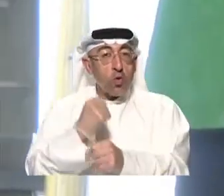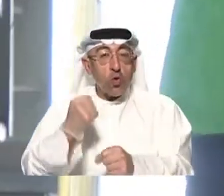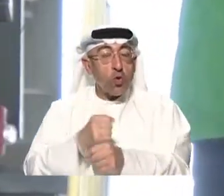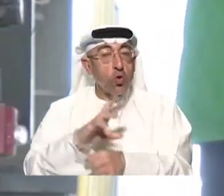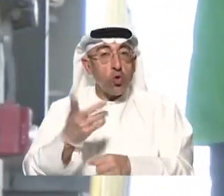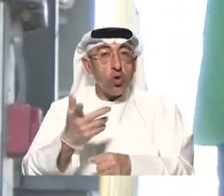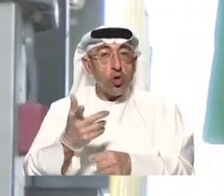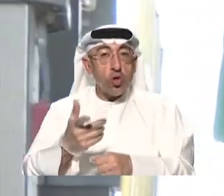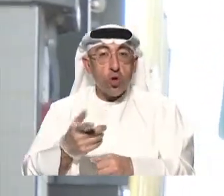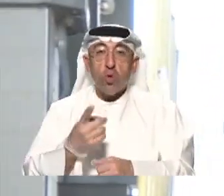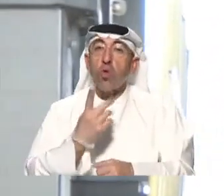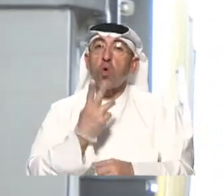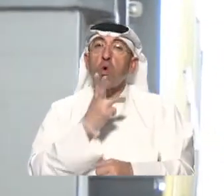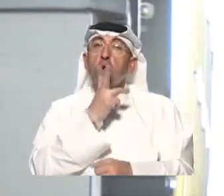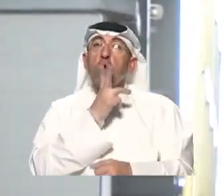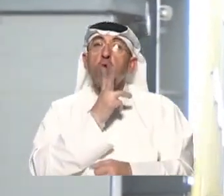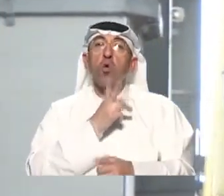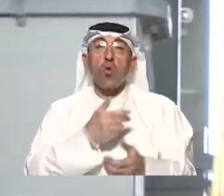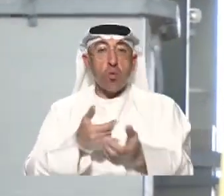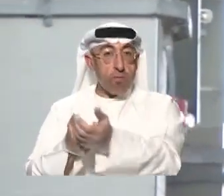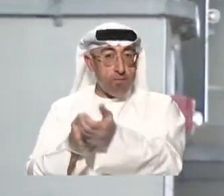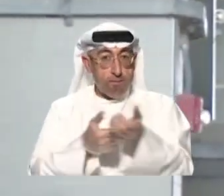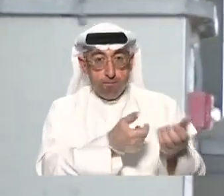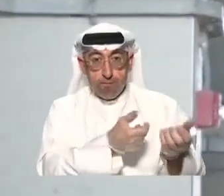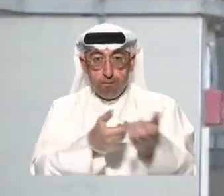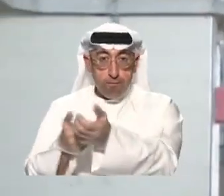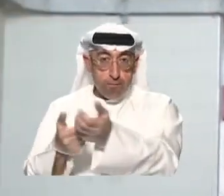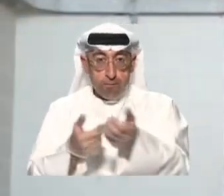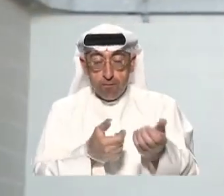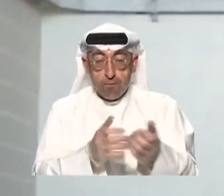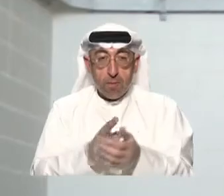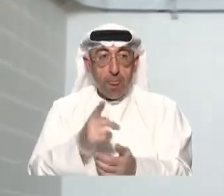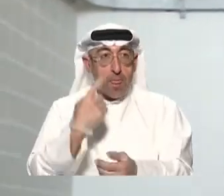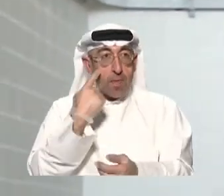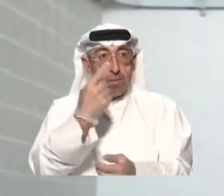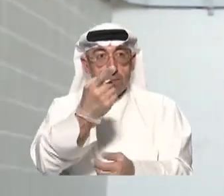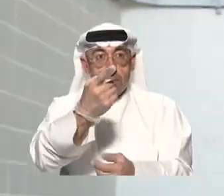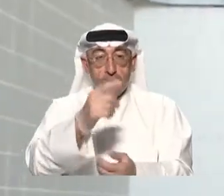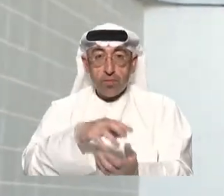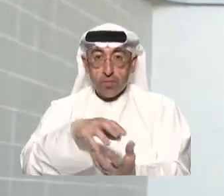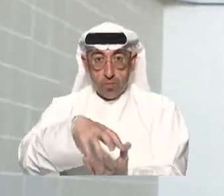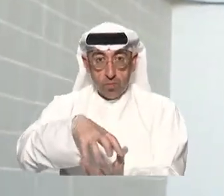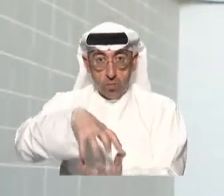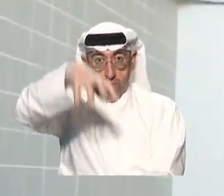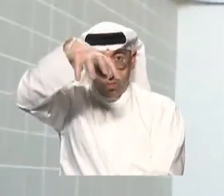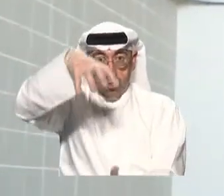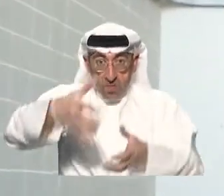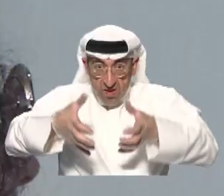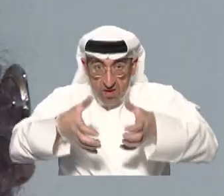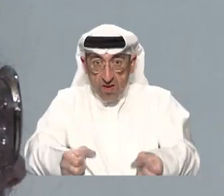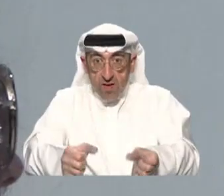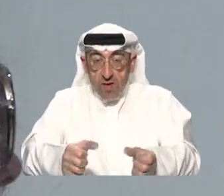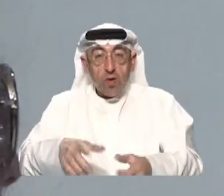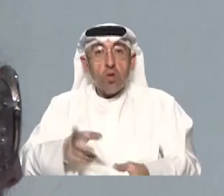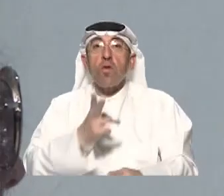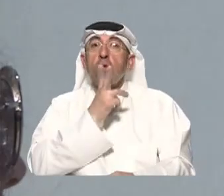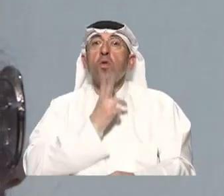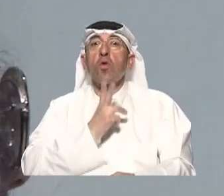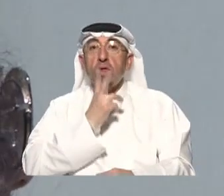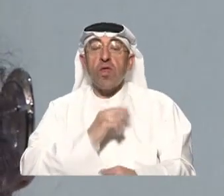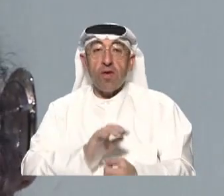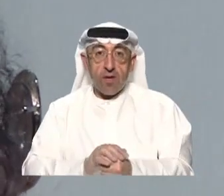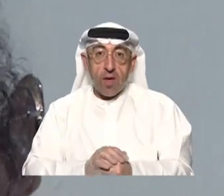الغاز الجاهزة للتوزيع وتلك الفارغة التي تعود بها شاحنات النقل إلى المصانع. التعقيم يتم